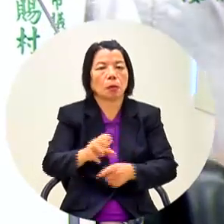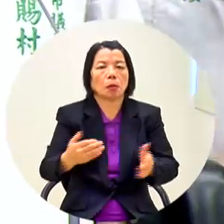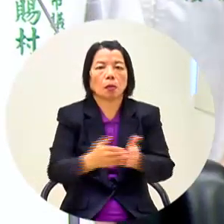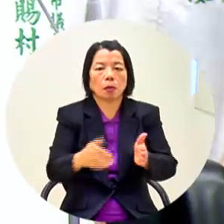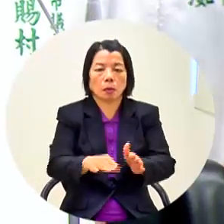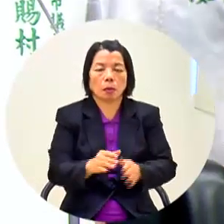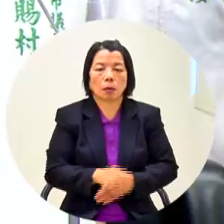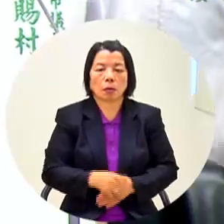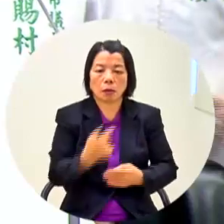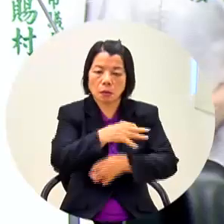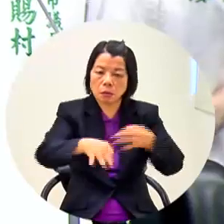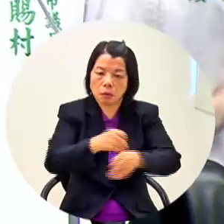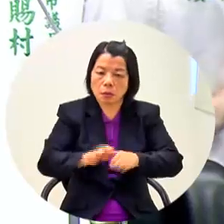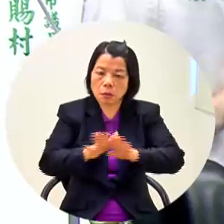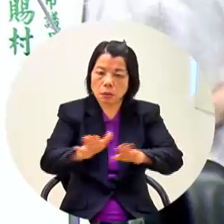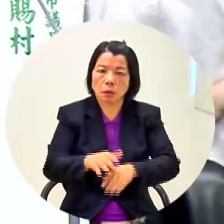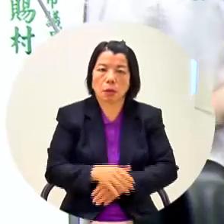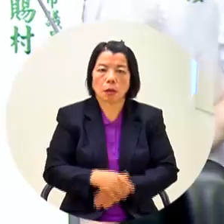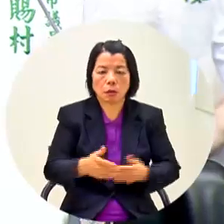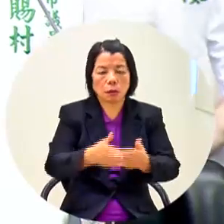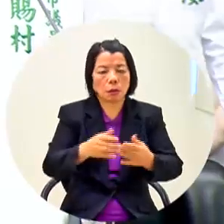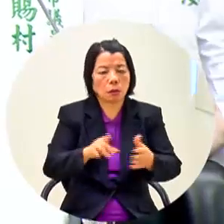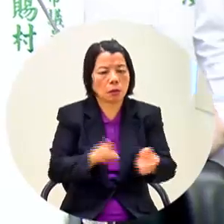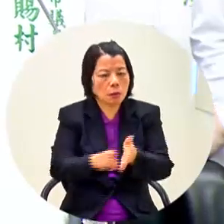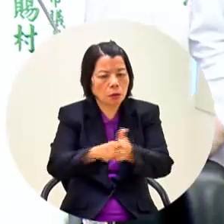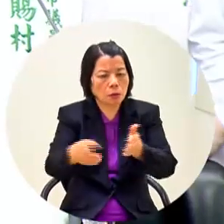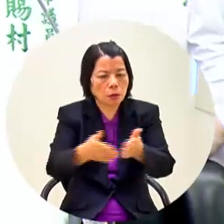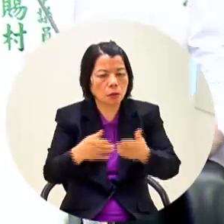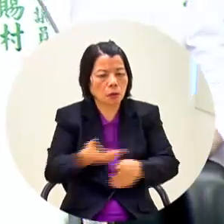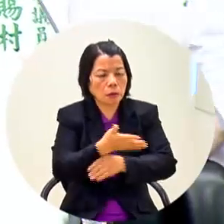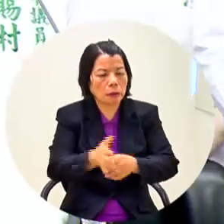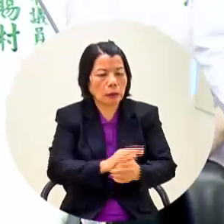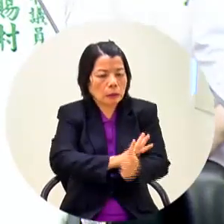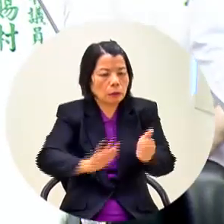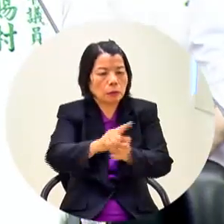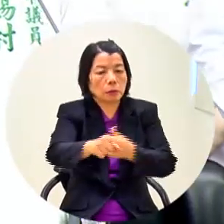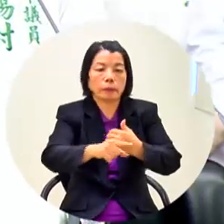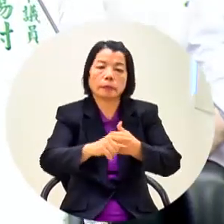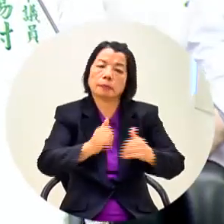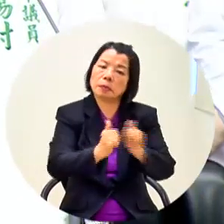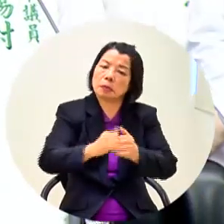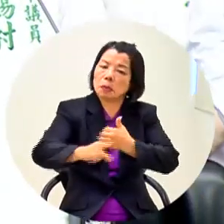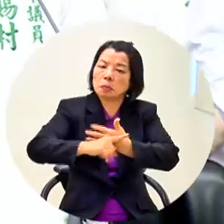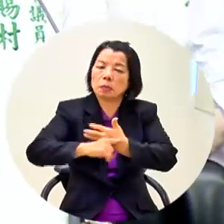经济振兴，啊，你不断的制造市民会惊吓的时候，要哪振兴？